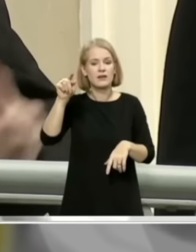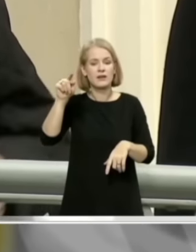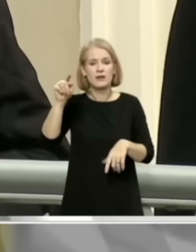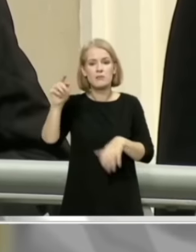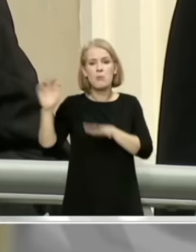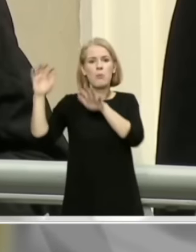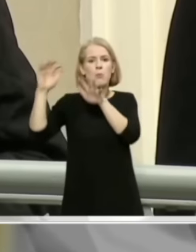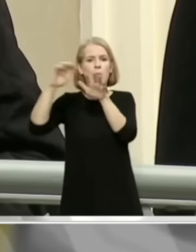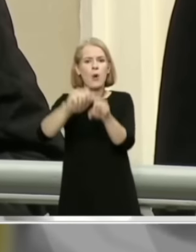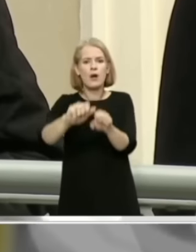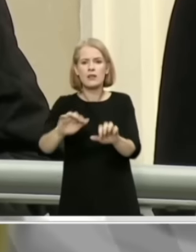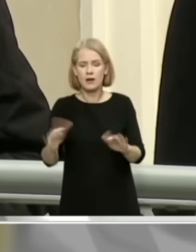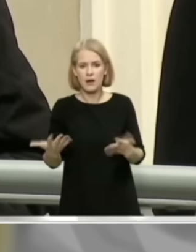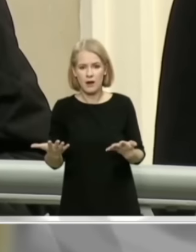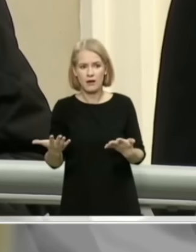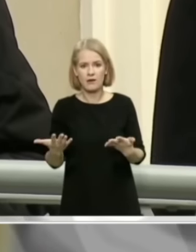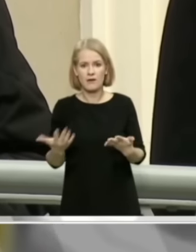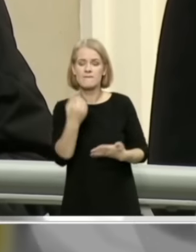Europą.